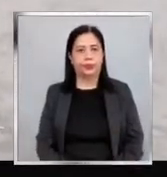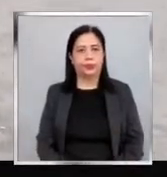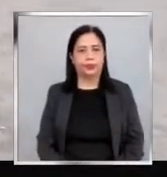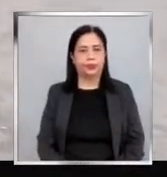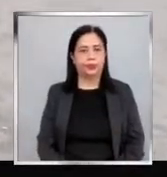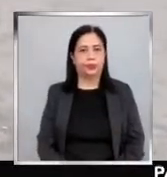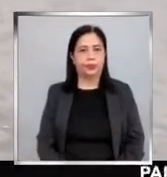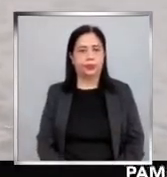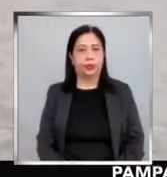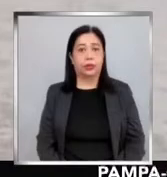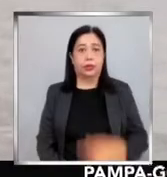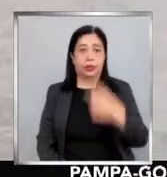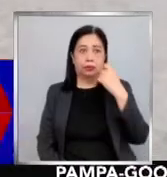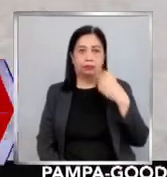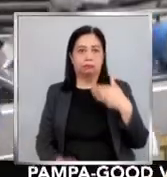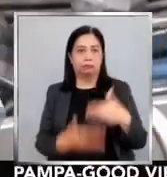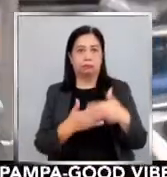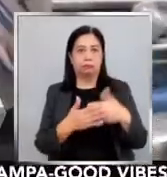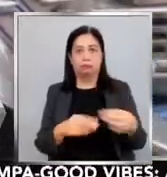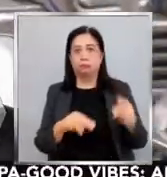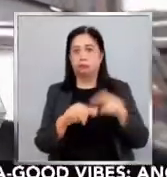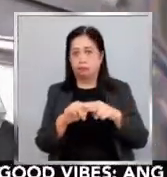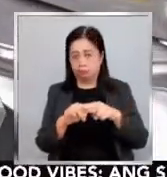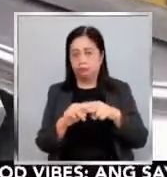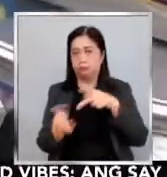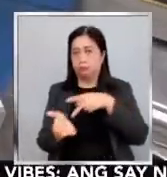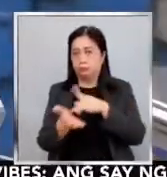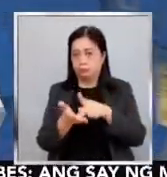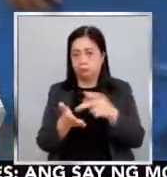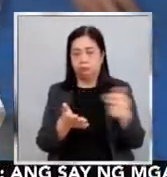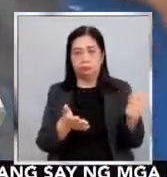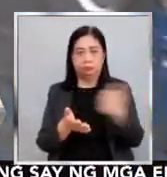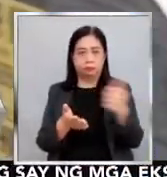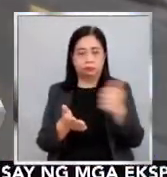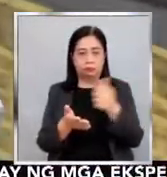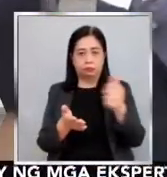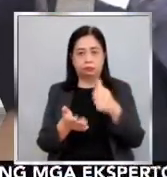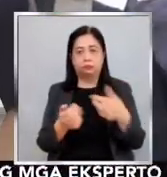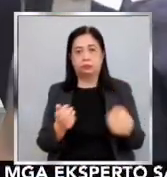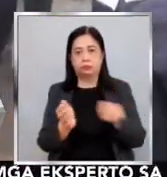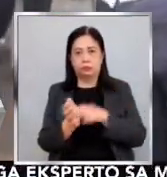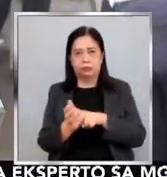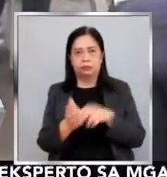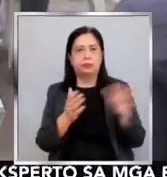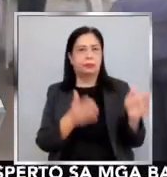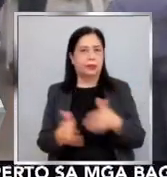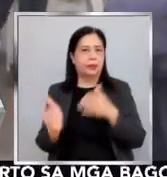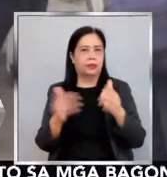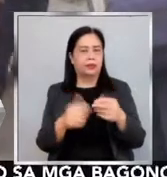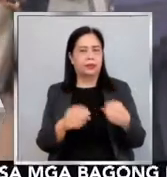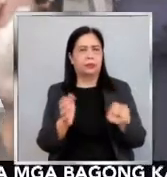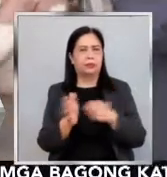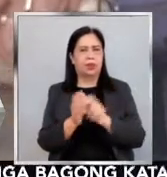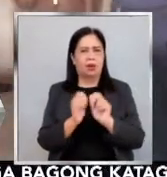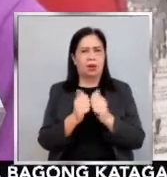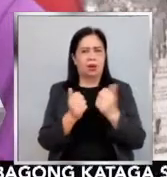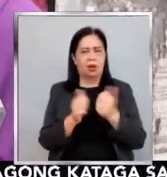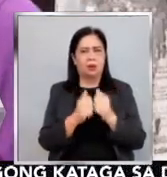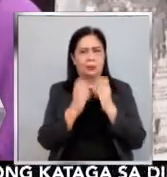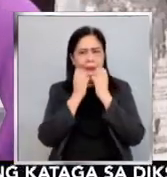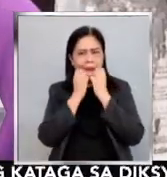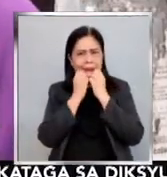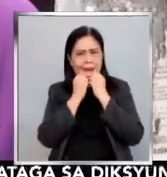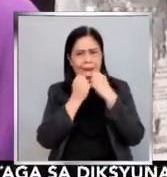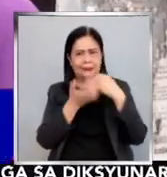Dahil sa napipintong taas pasahe sa mga public utility vehicle, pinaplano na ng ilang commuter kung paano sila makakatipid.